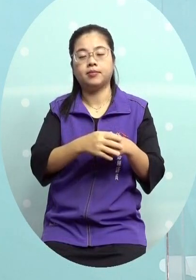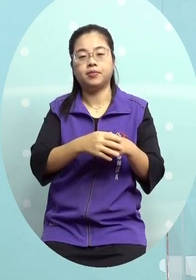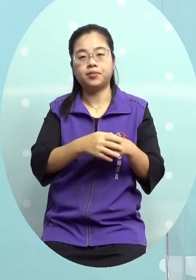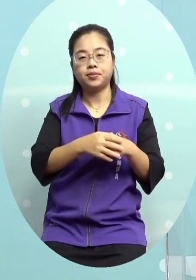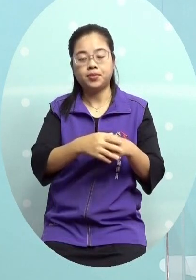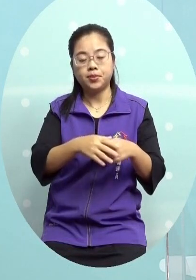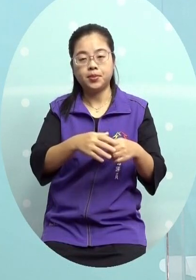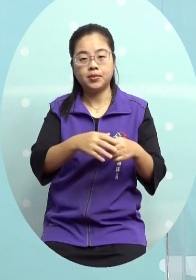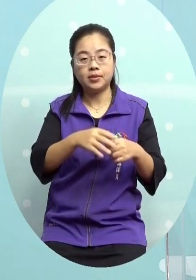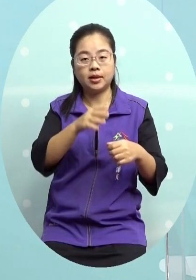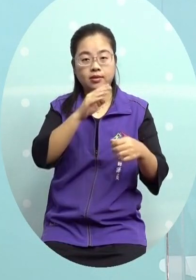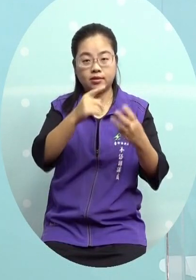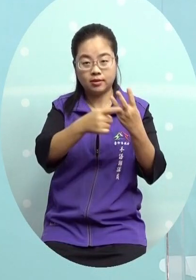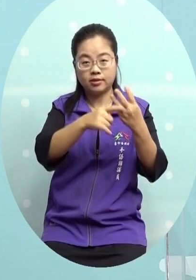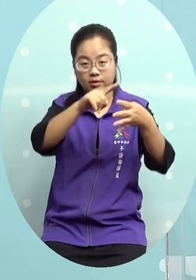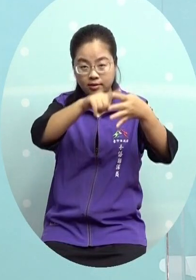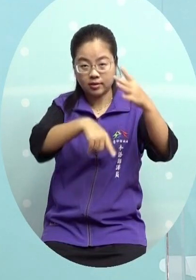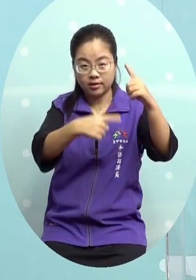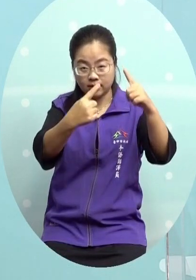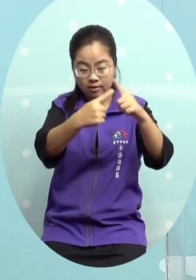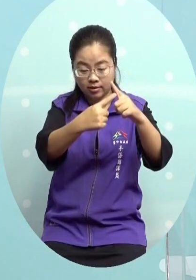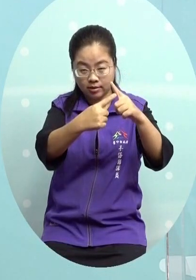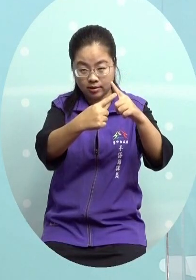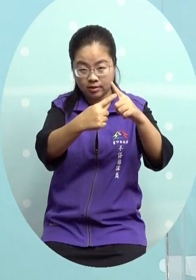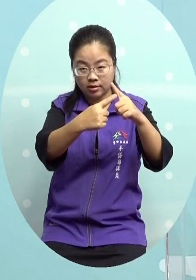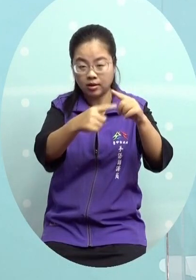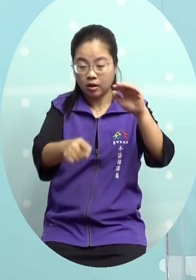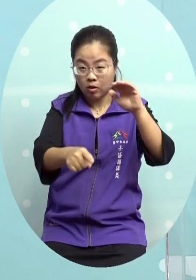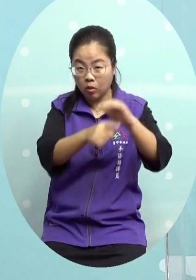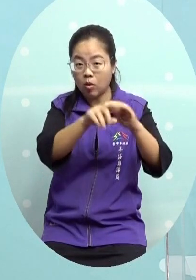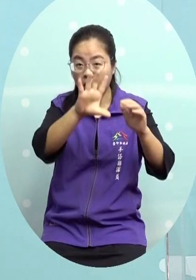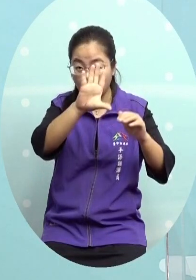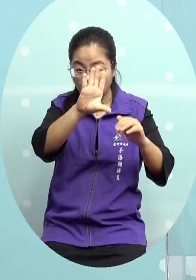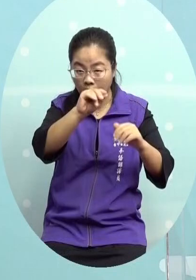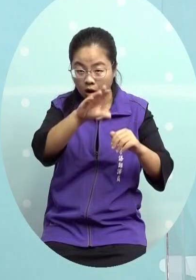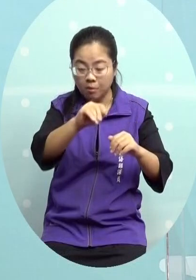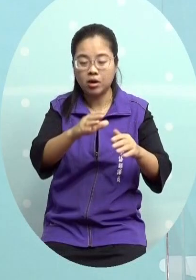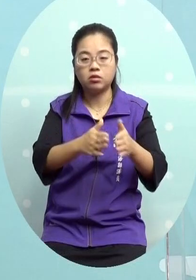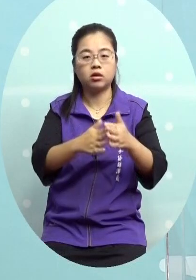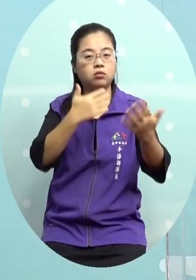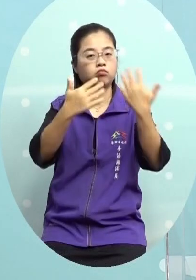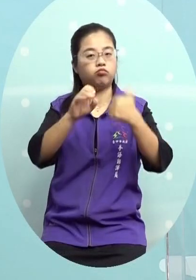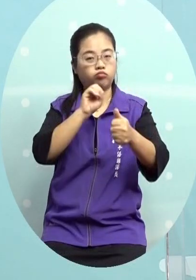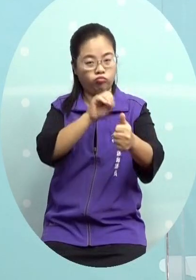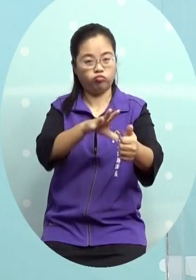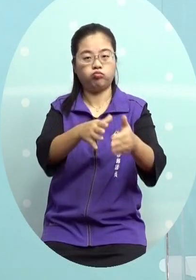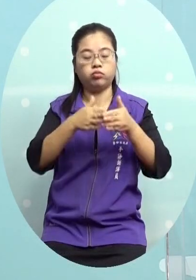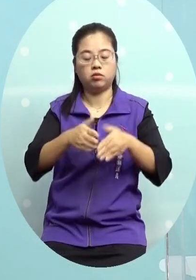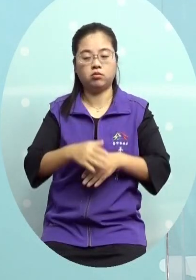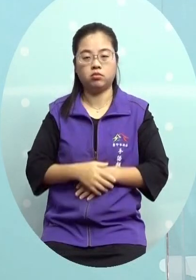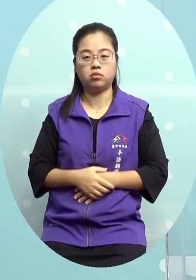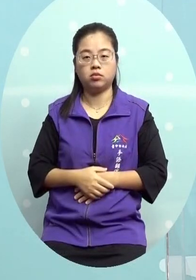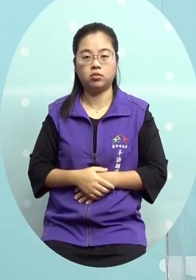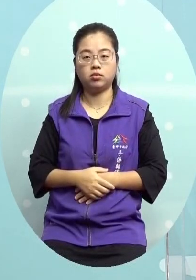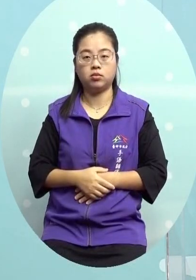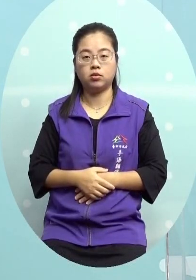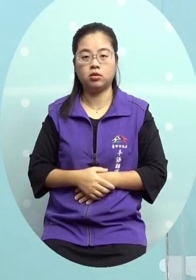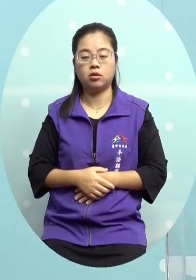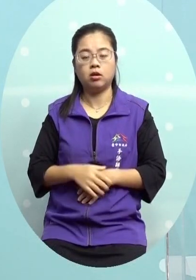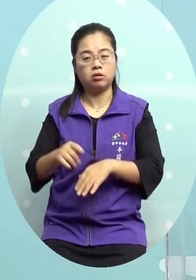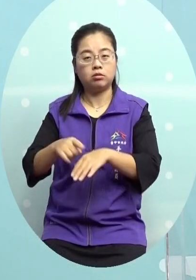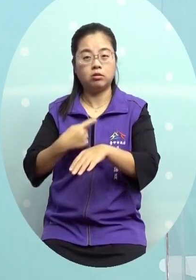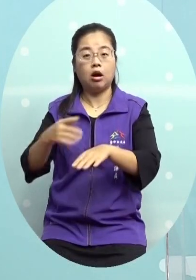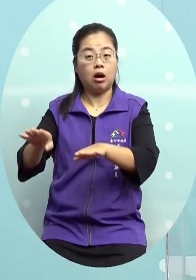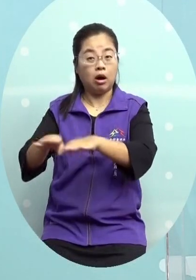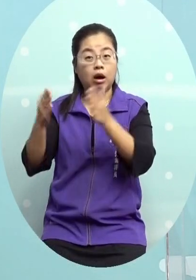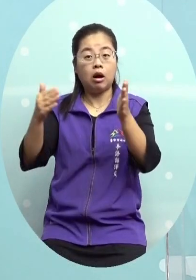是直接告诉当事人所犯事项是否属于违法，必须要明确告知。因为从开始到现